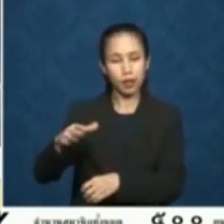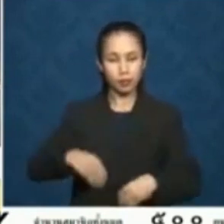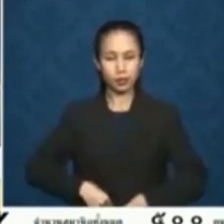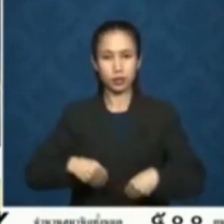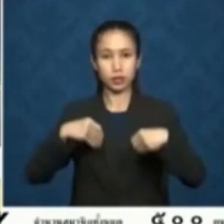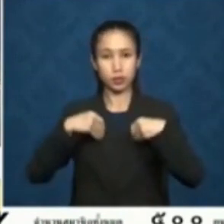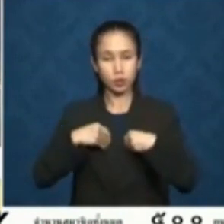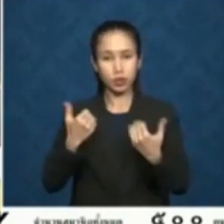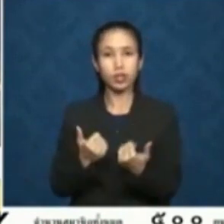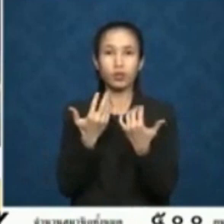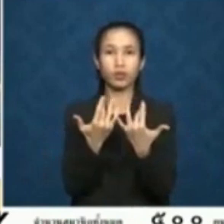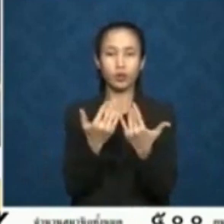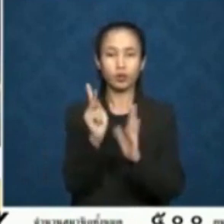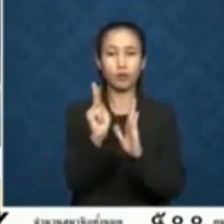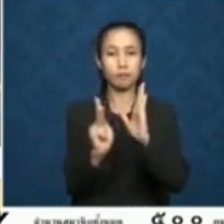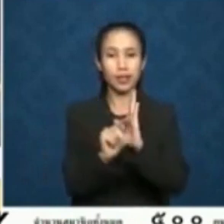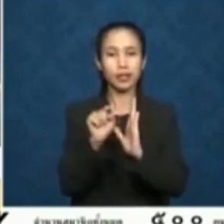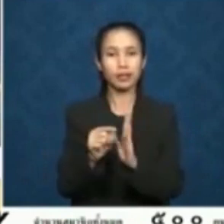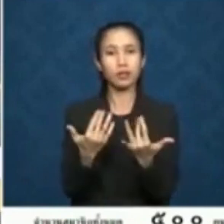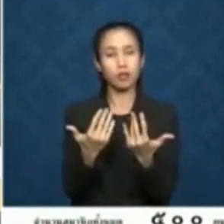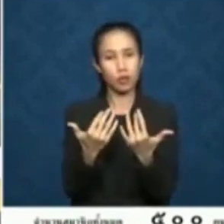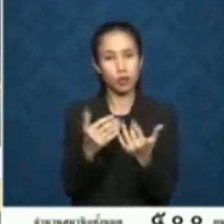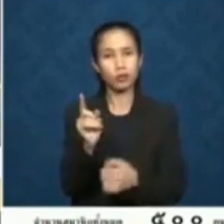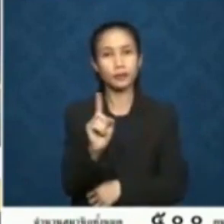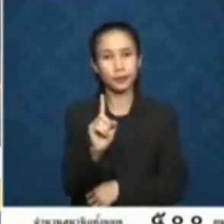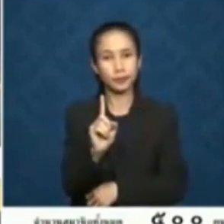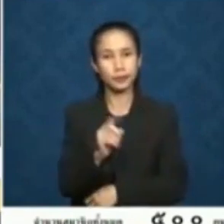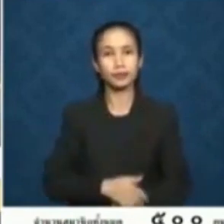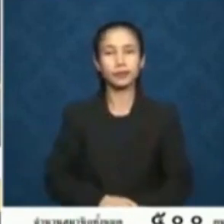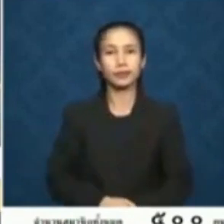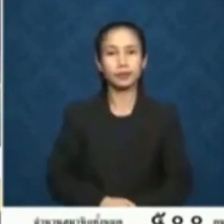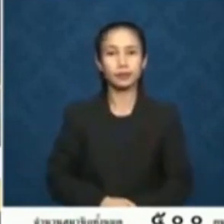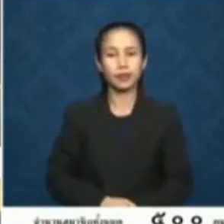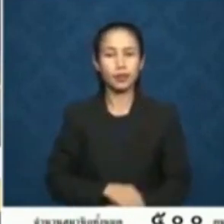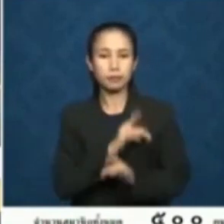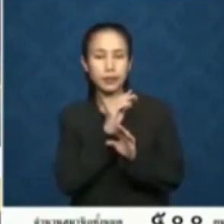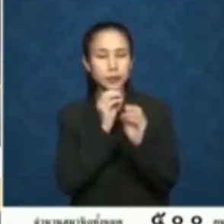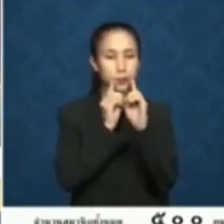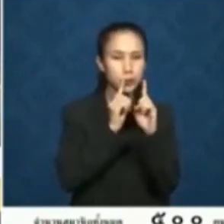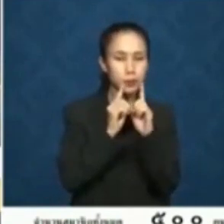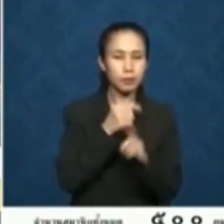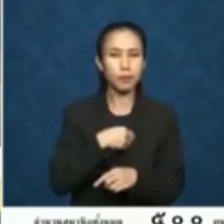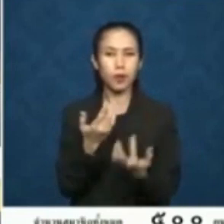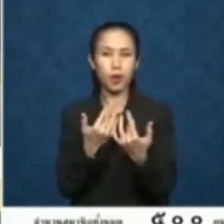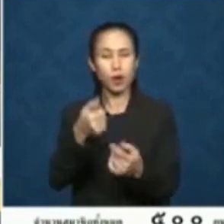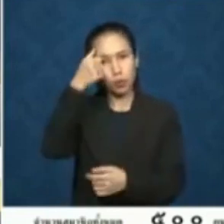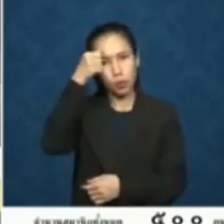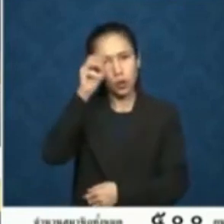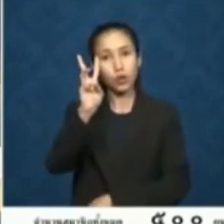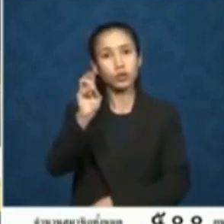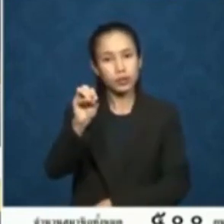ชีวิตของชาวประมงที่รอกฎหมายฉบับนี้ได้ยังไงท่านรัฐมนตรีไปซุบซิบแล้วก็บอกว่าจะขออุบอีก60